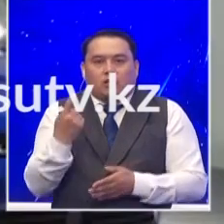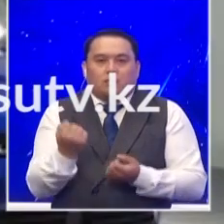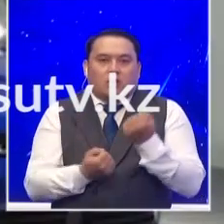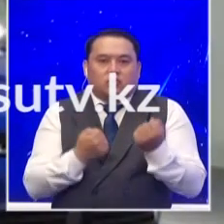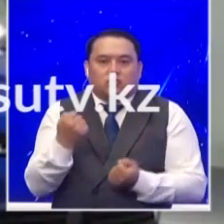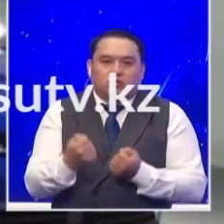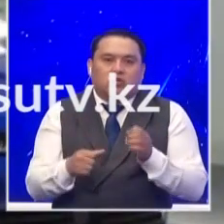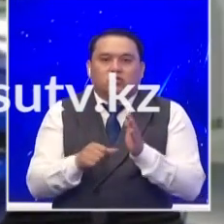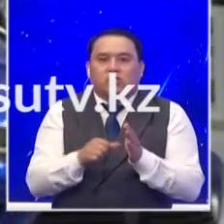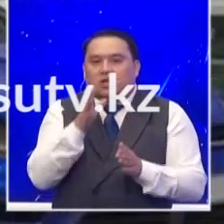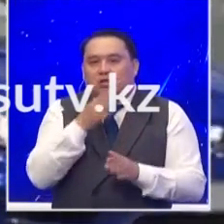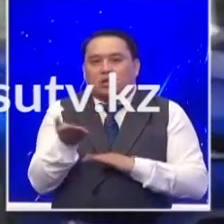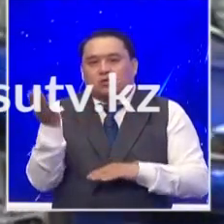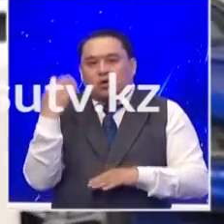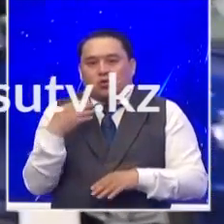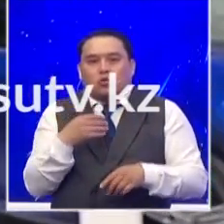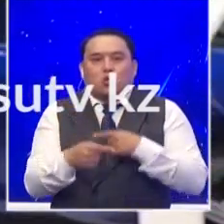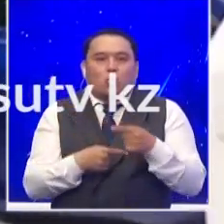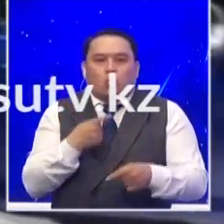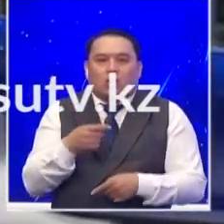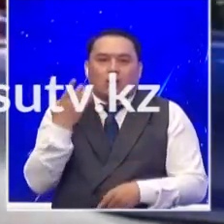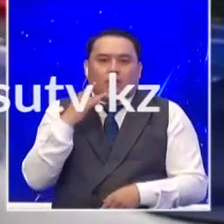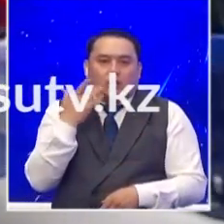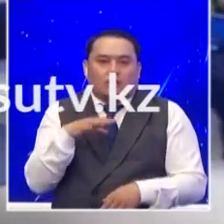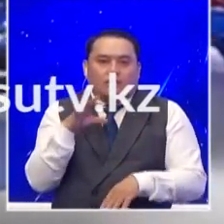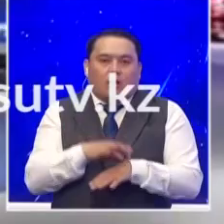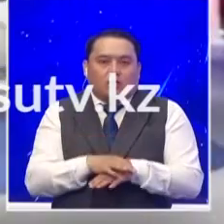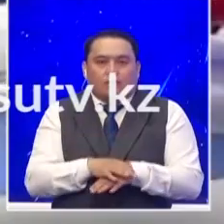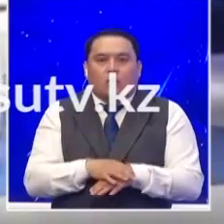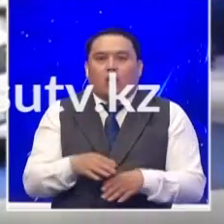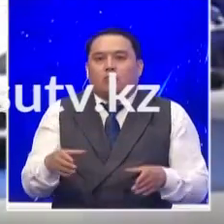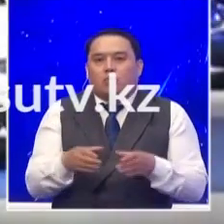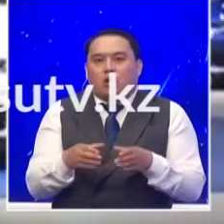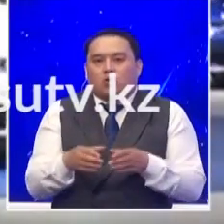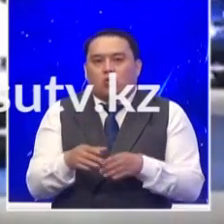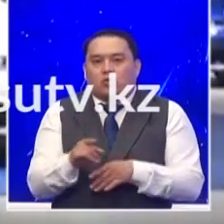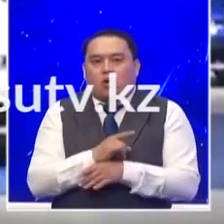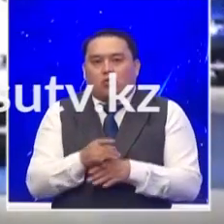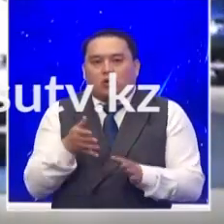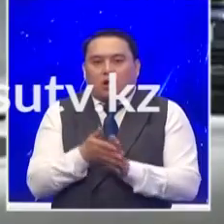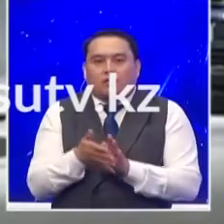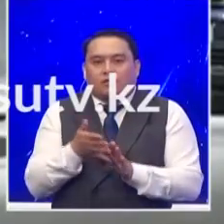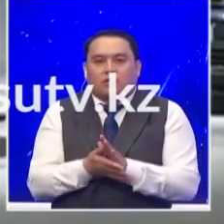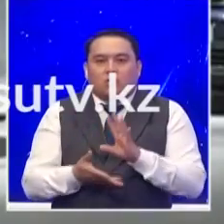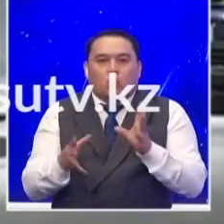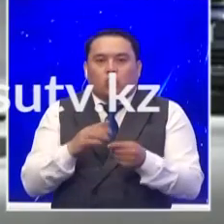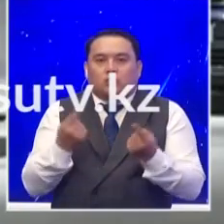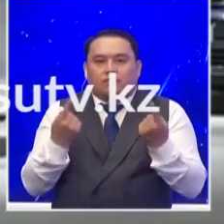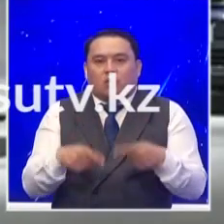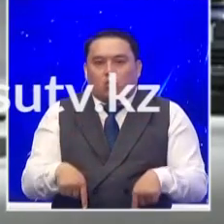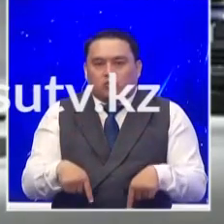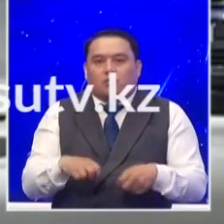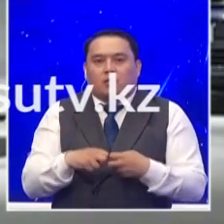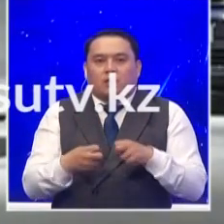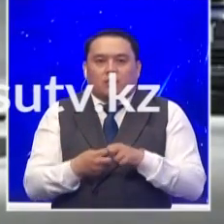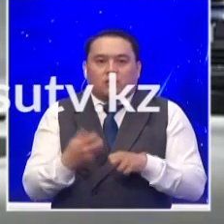таких автомобилей. 6 лет назад регуляторы в США выявили манипуляции компании. Ее убытки в результате разразившегося